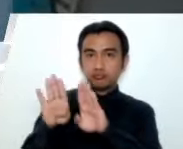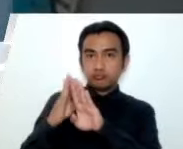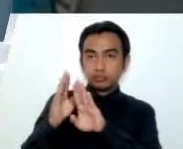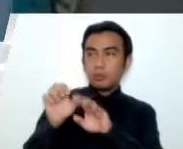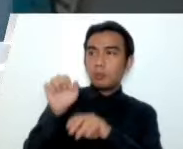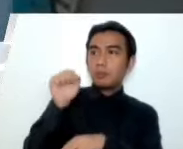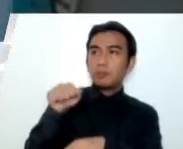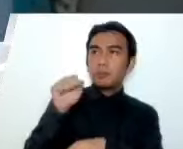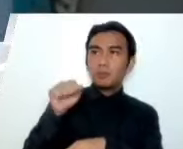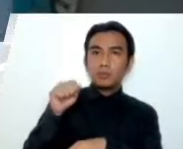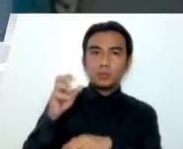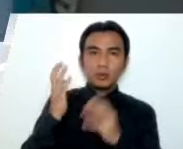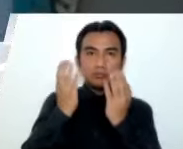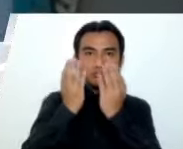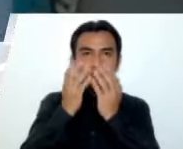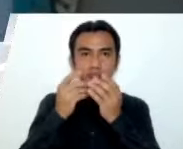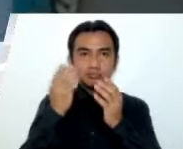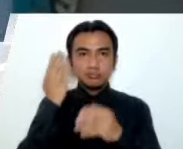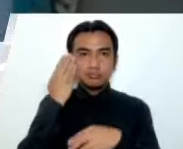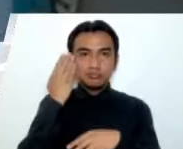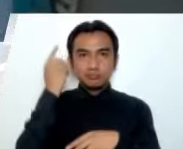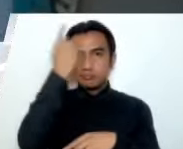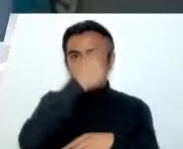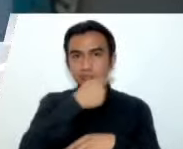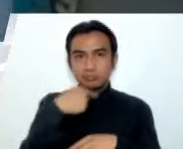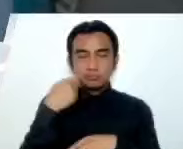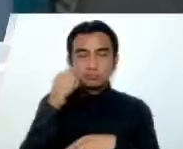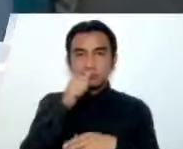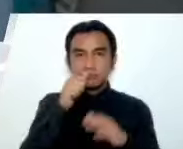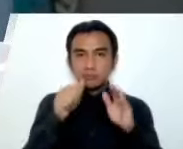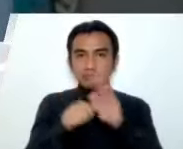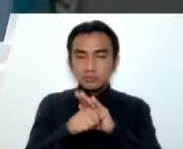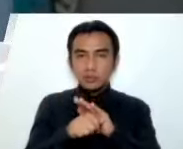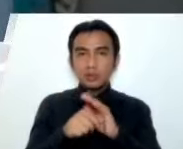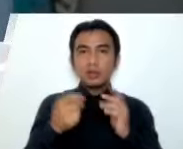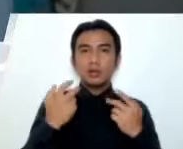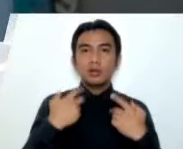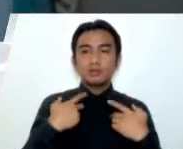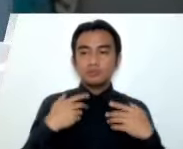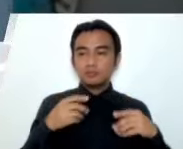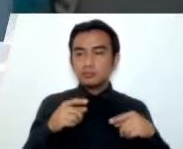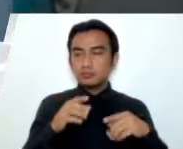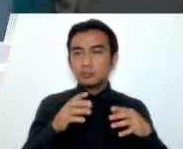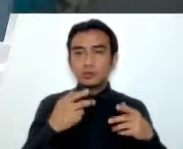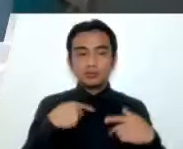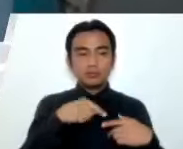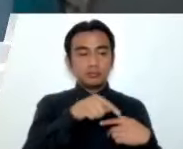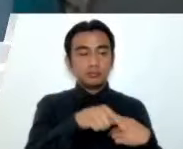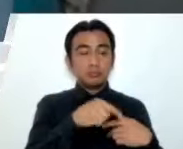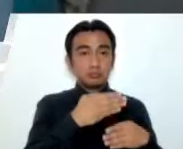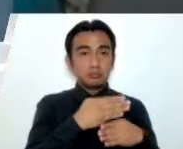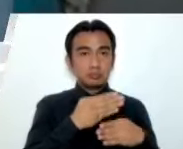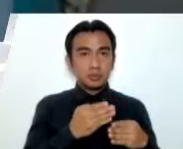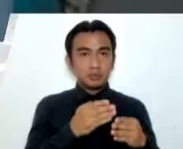araw. Nang walang sumasagot, lumabas ang lalaki sa gate at may kinuhang kahon sa isang nakaparadang van.